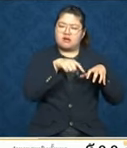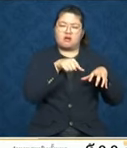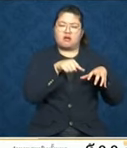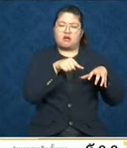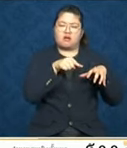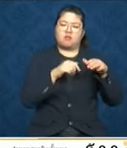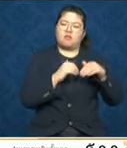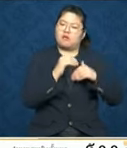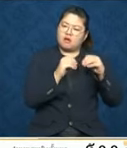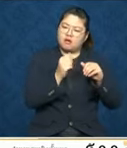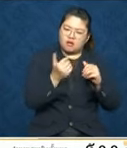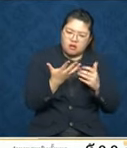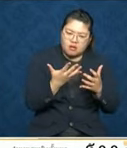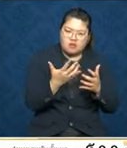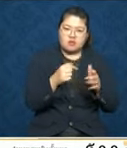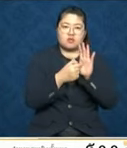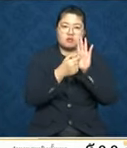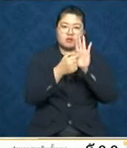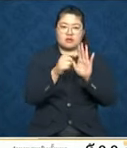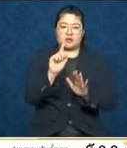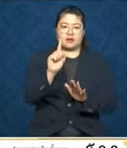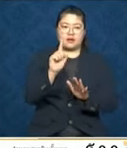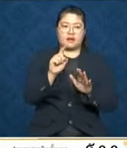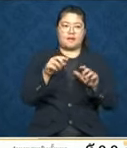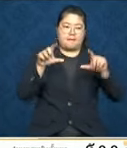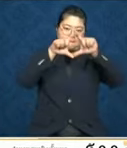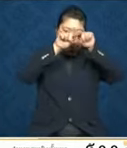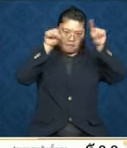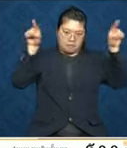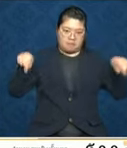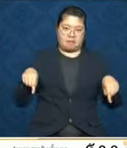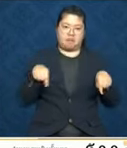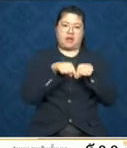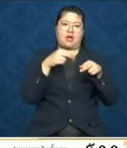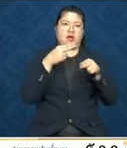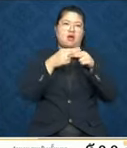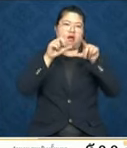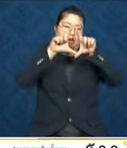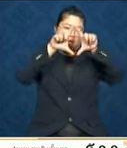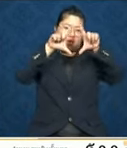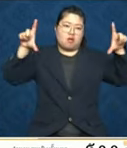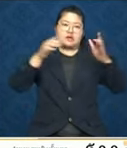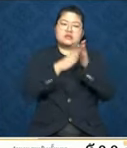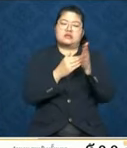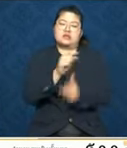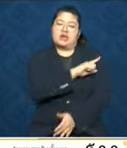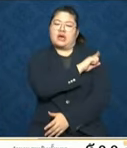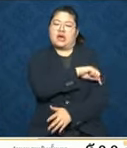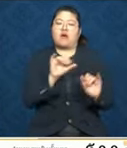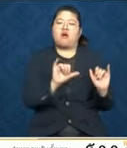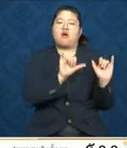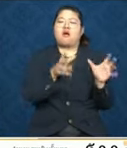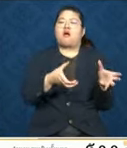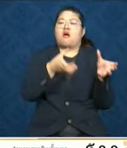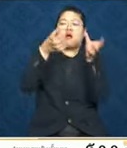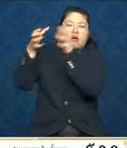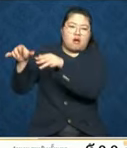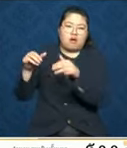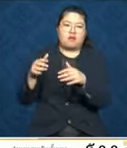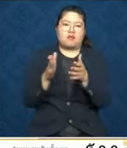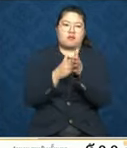นะครับยกตัวอย่างเนี่ยครับป้ายขนาดใหญ่หน้าโครงการสีขาวถูกยกออกไปนะครับแทนที่ด้วยป้